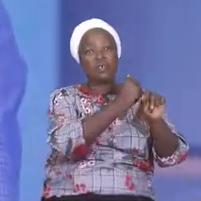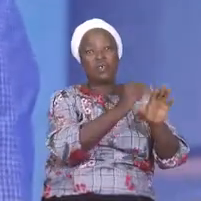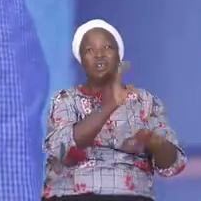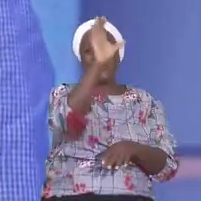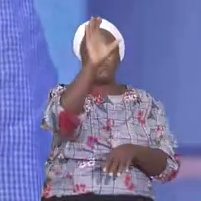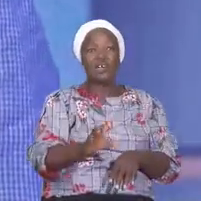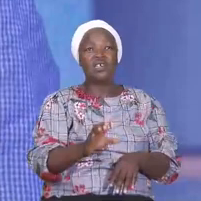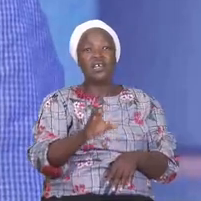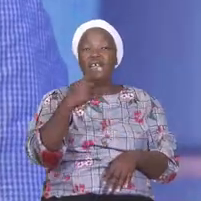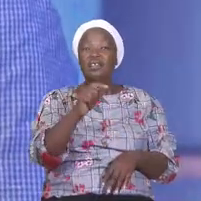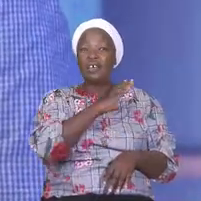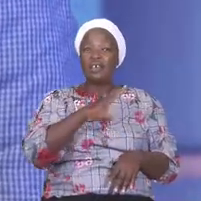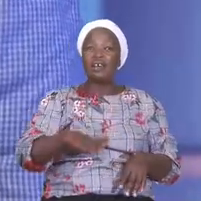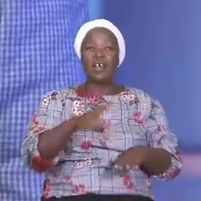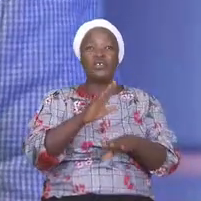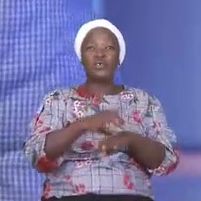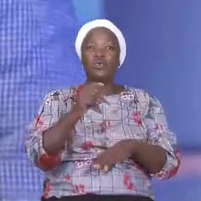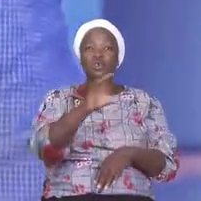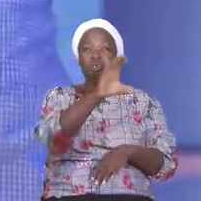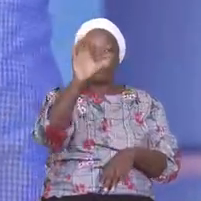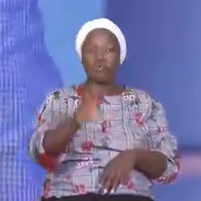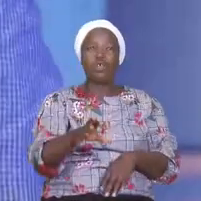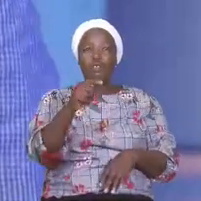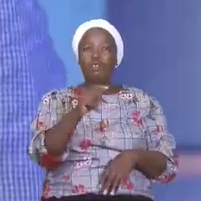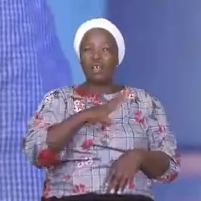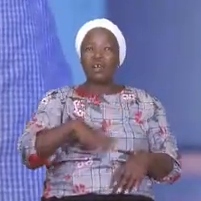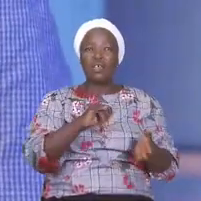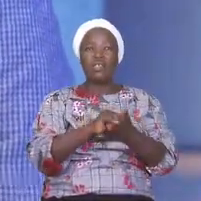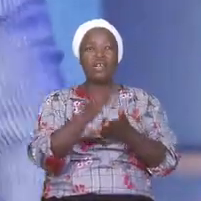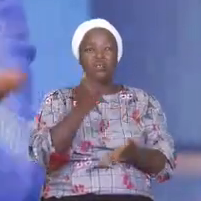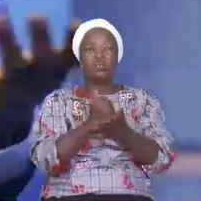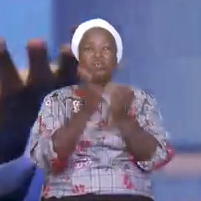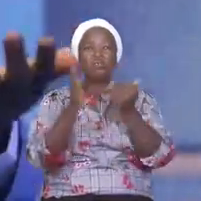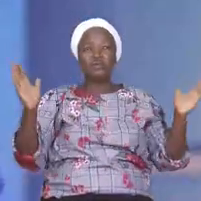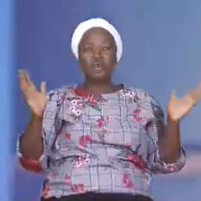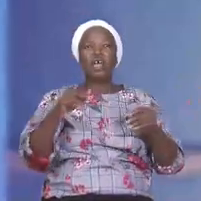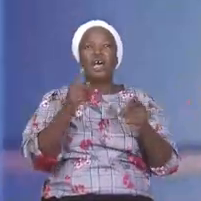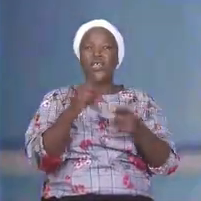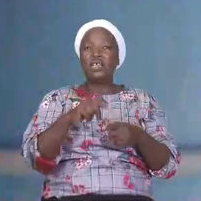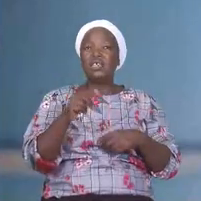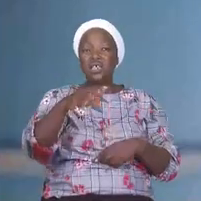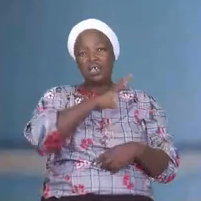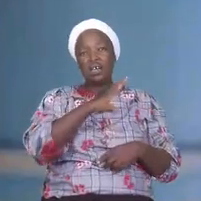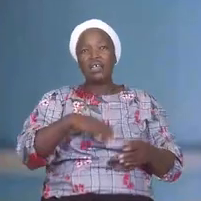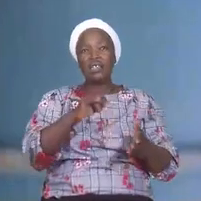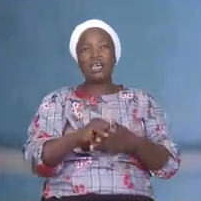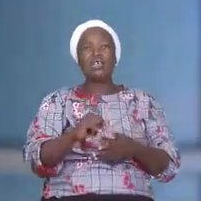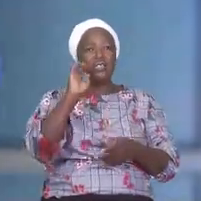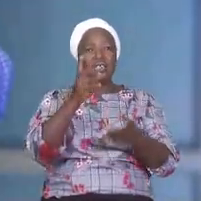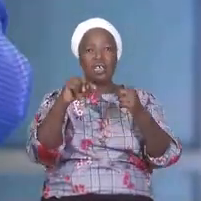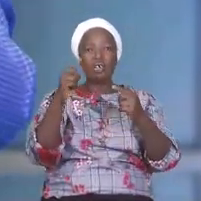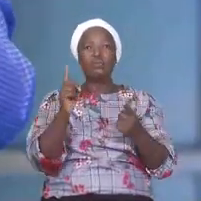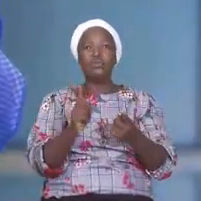Christ, le Christ du calvaire, le Christ de la croix, le Christ qui a été